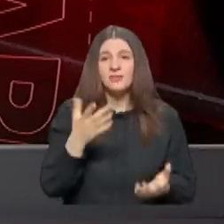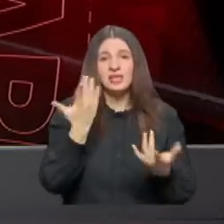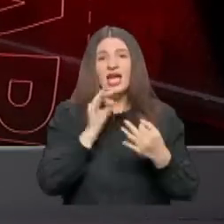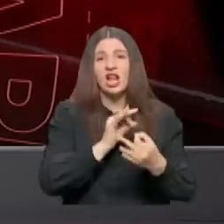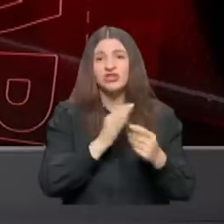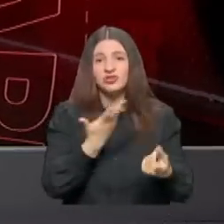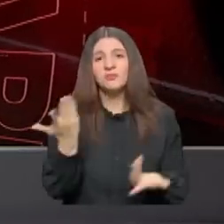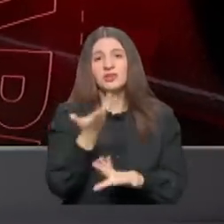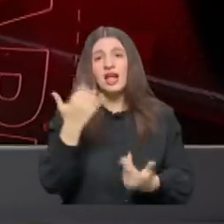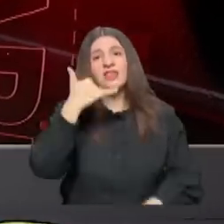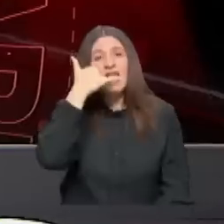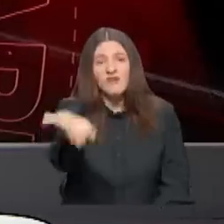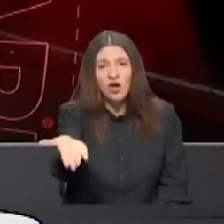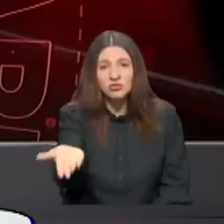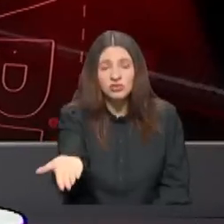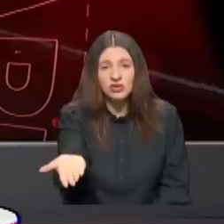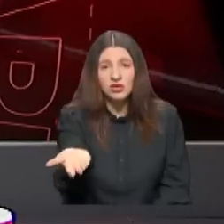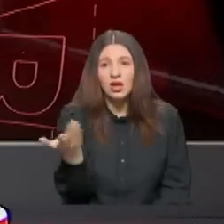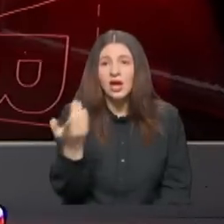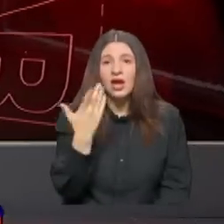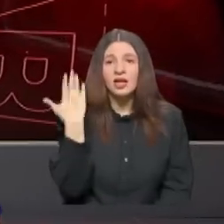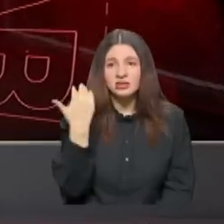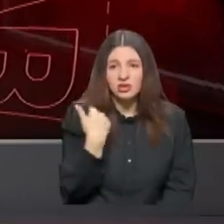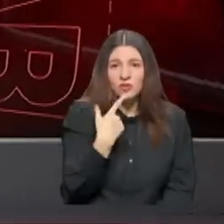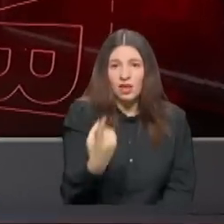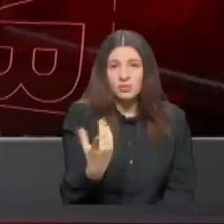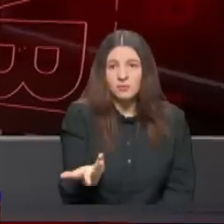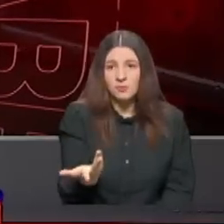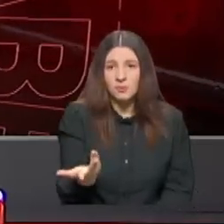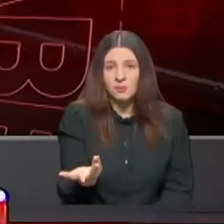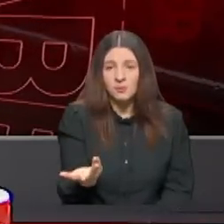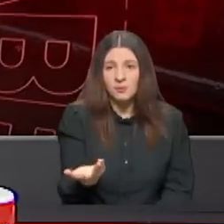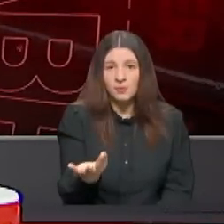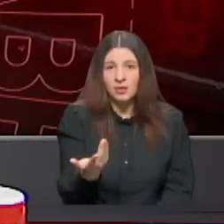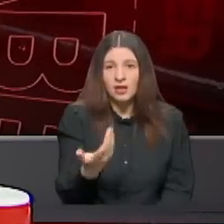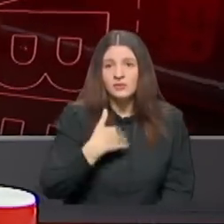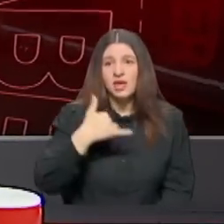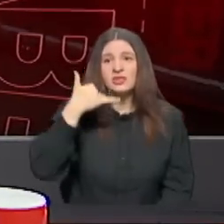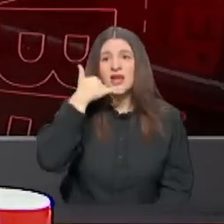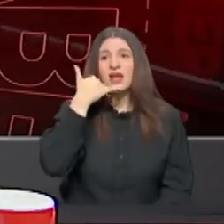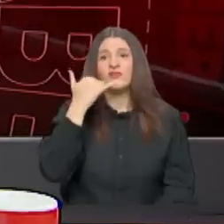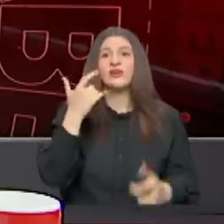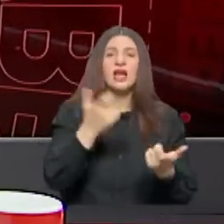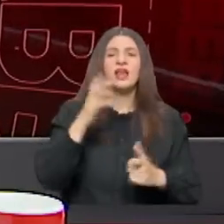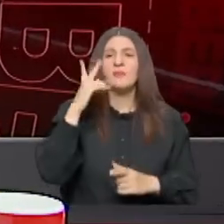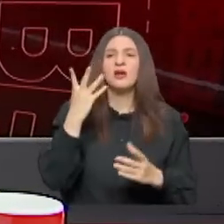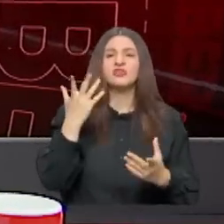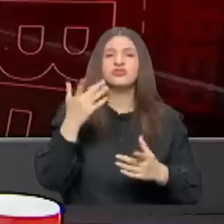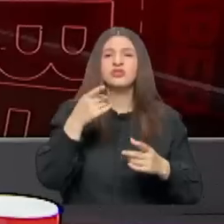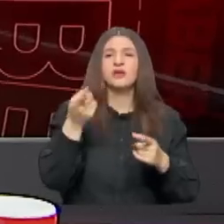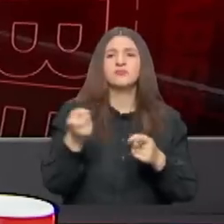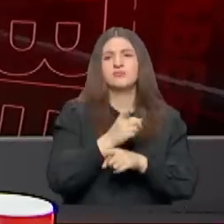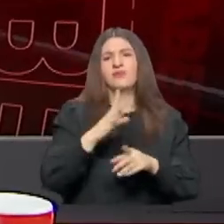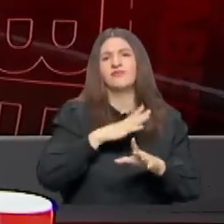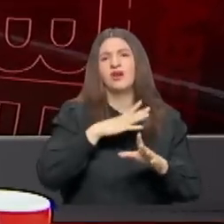iletişim. Mesela cep telefonu. Geçen dedim. Bizde cep telefonu yerli yabancı operatörler